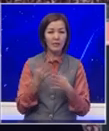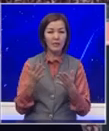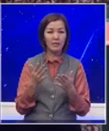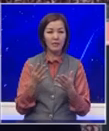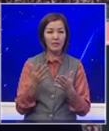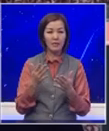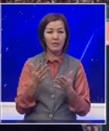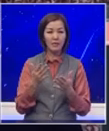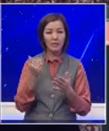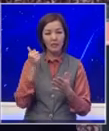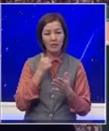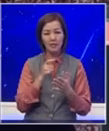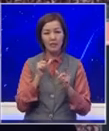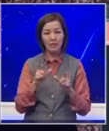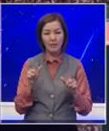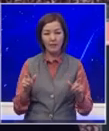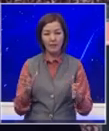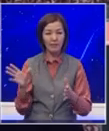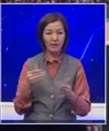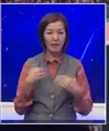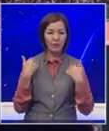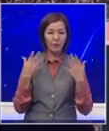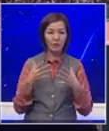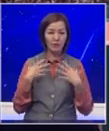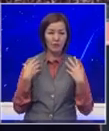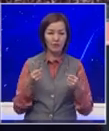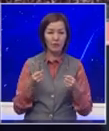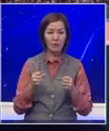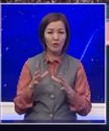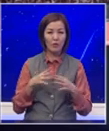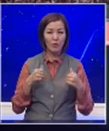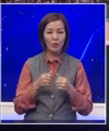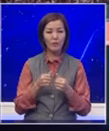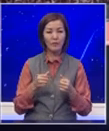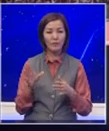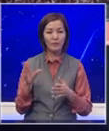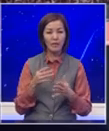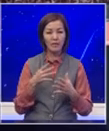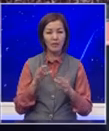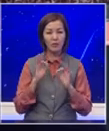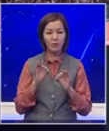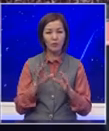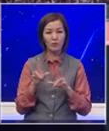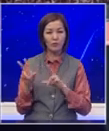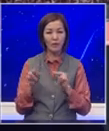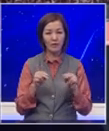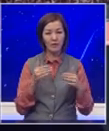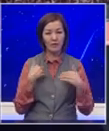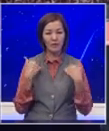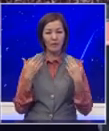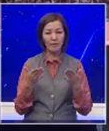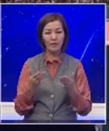қазақстандықтардың қарттарын мерекемен құттықтаймын. Дендері сау болсын, бала-шағасының қызығын көріп, тек қана жақсылықта,